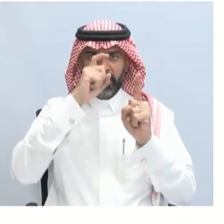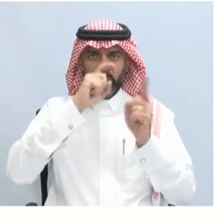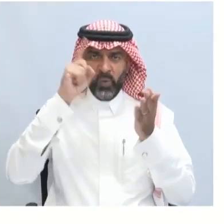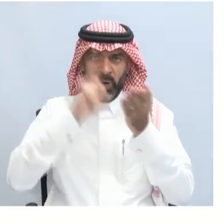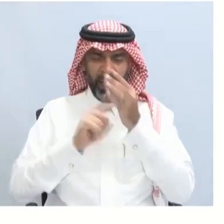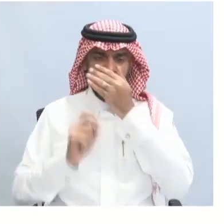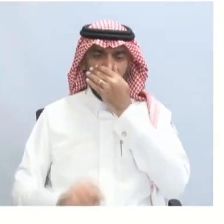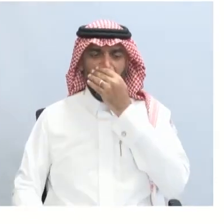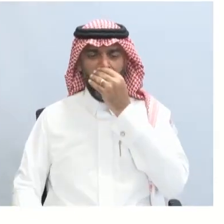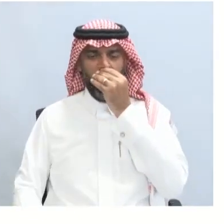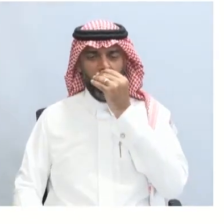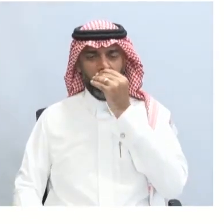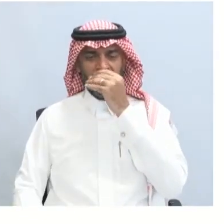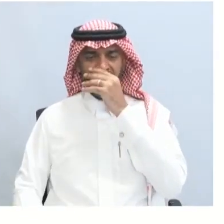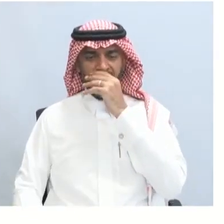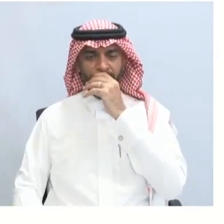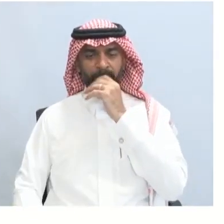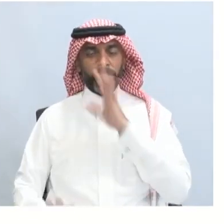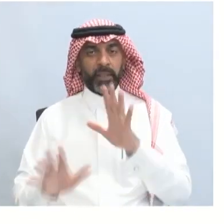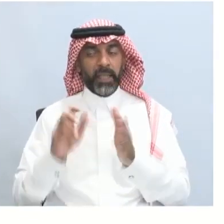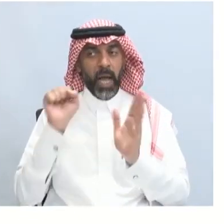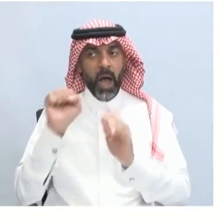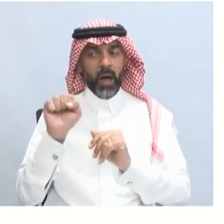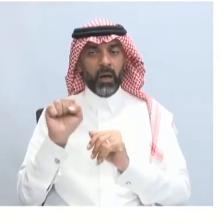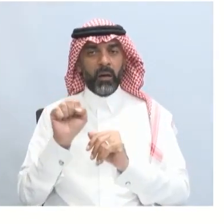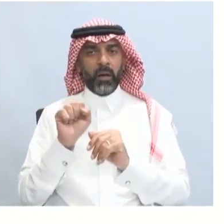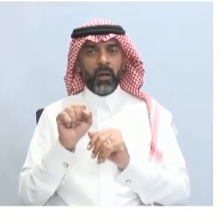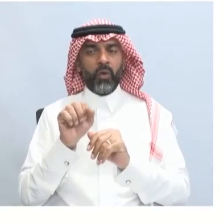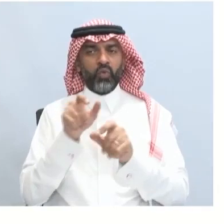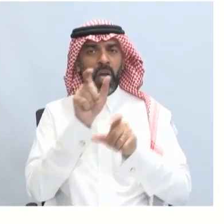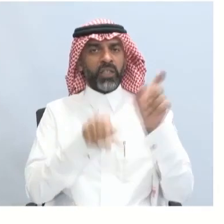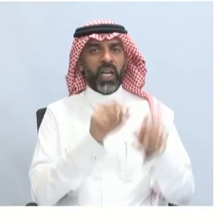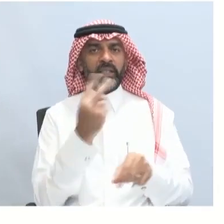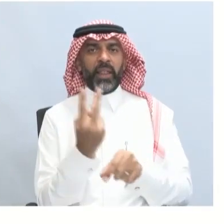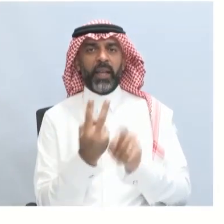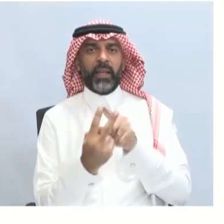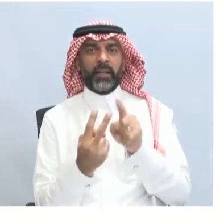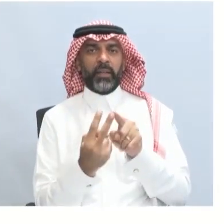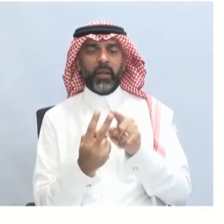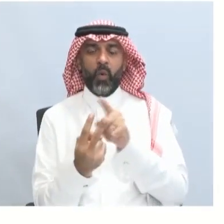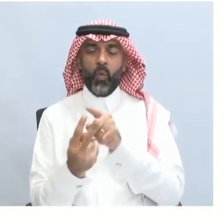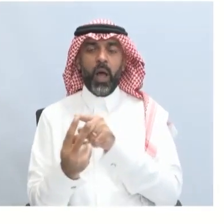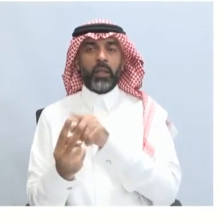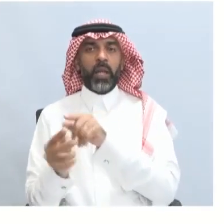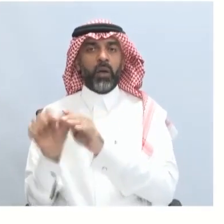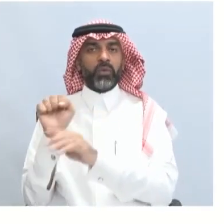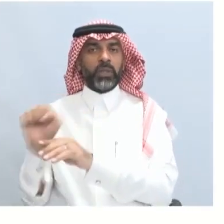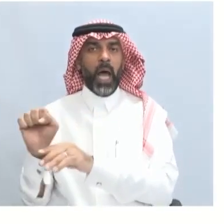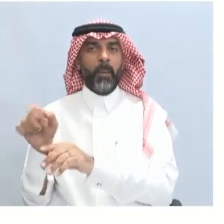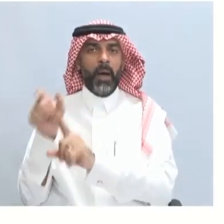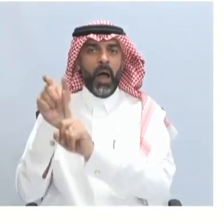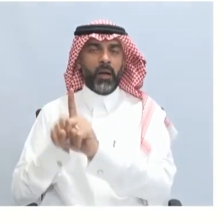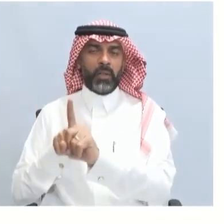ناحيتين هذا الحق يفترض وجود اشخاص من ناحيتين اولا وجود صاحب الحق لابد ان